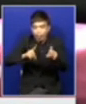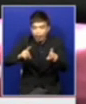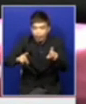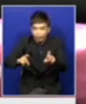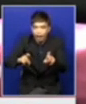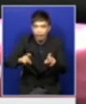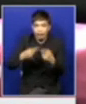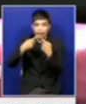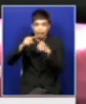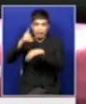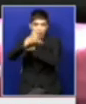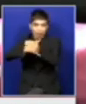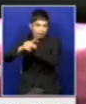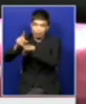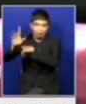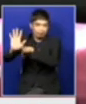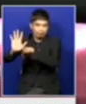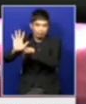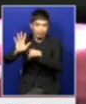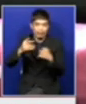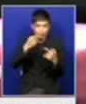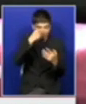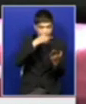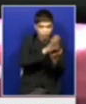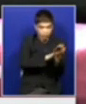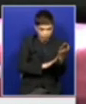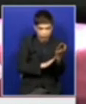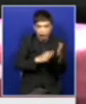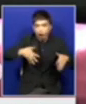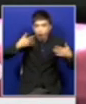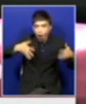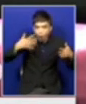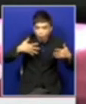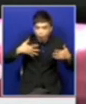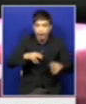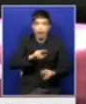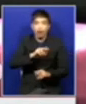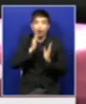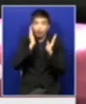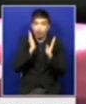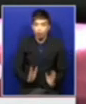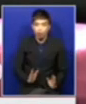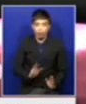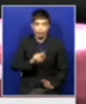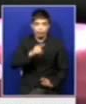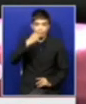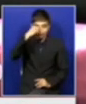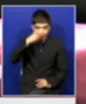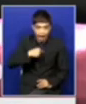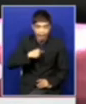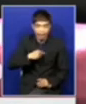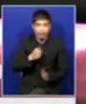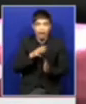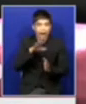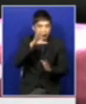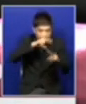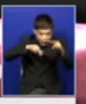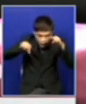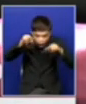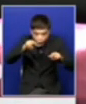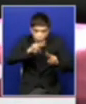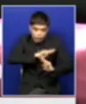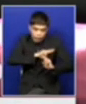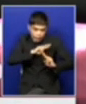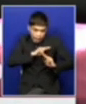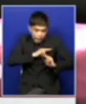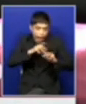ตื่นตัวหาอุปกรณ์ในการป้องกันตนเองอย่างกระตือรือร้นหาหน้ากากผ้าที่ทำไว้ใช้กันเองได้ต่